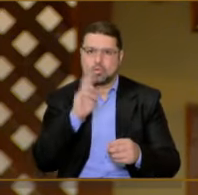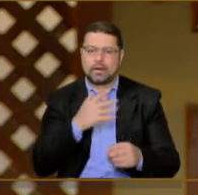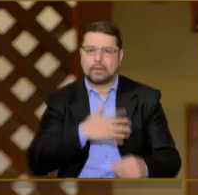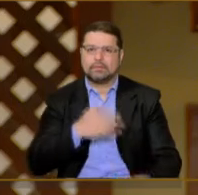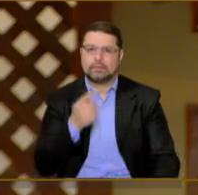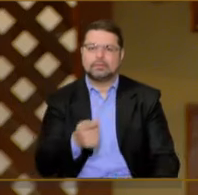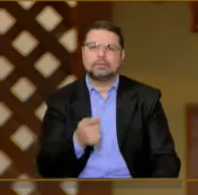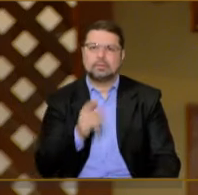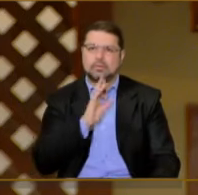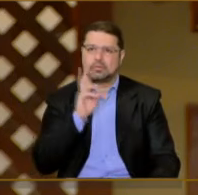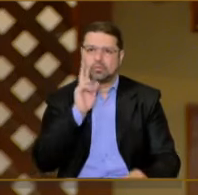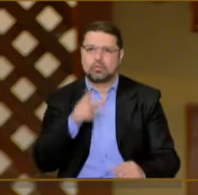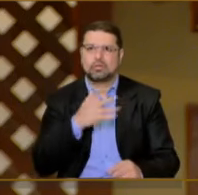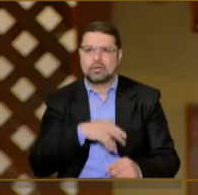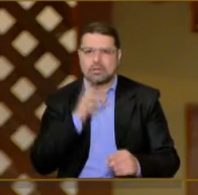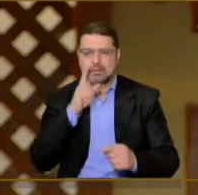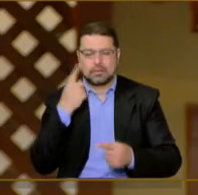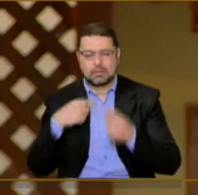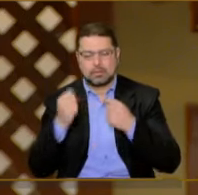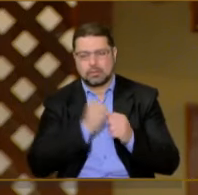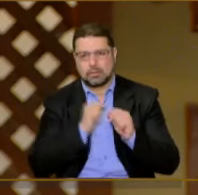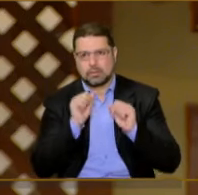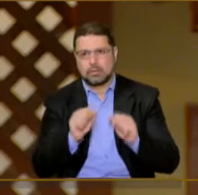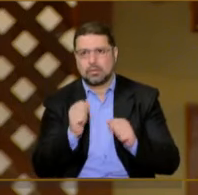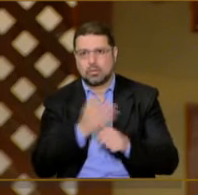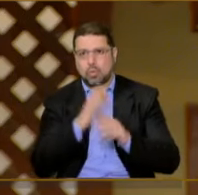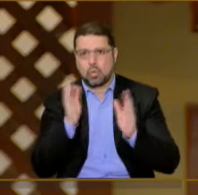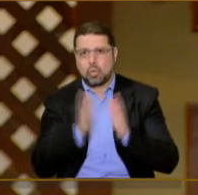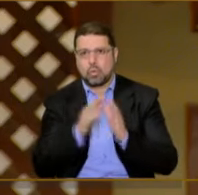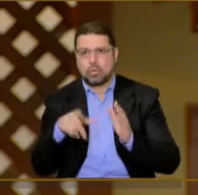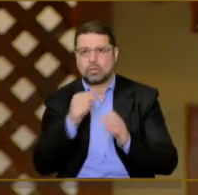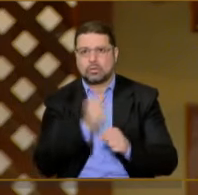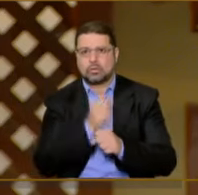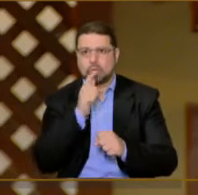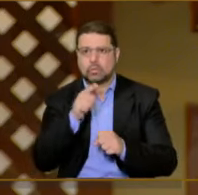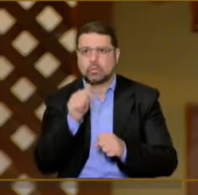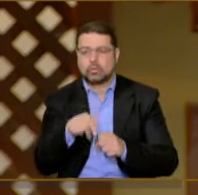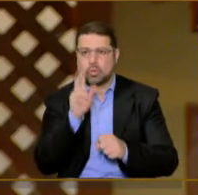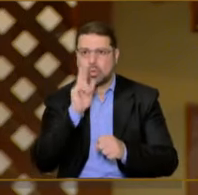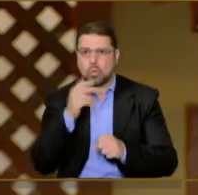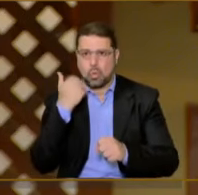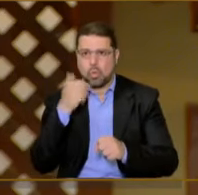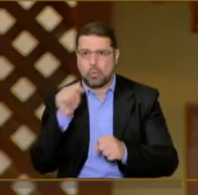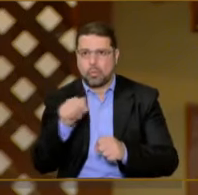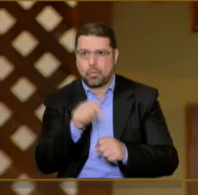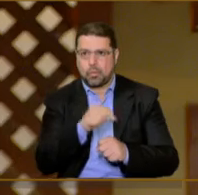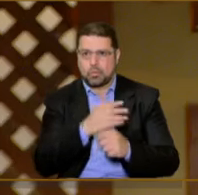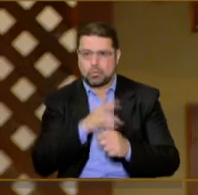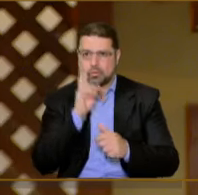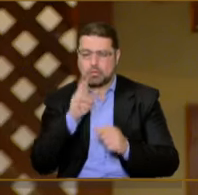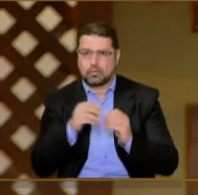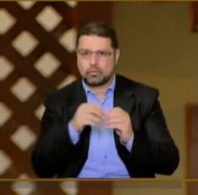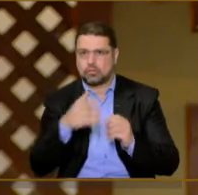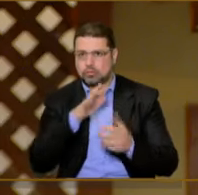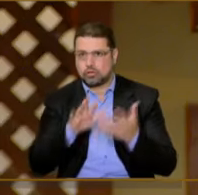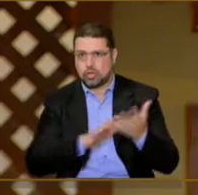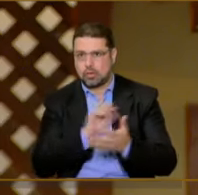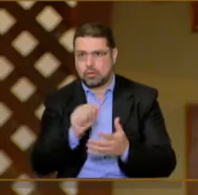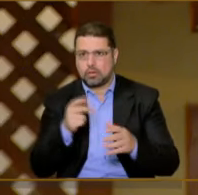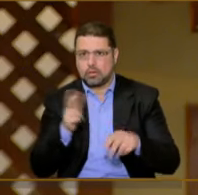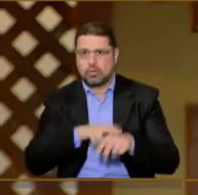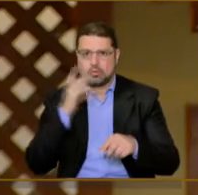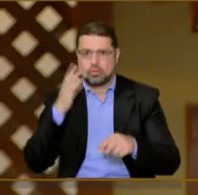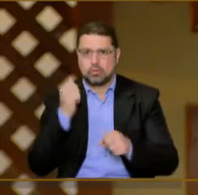نفسك بس يا ريتك تراجع نفسك لان لو كل واحد فينا شاف عي وشاف مشاكله